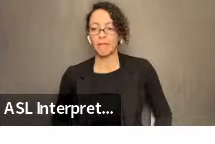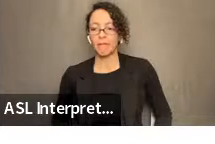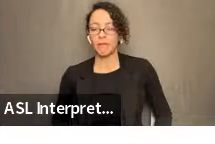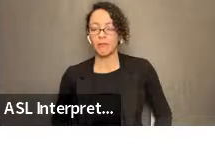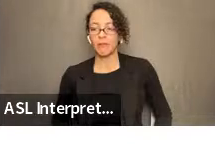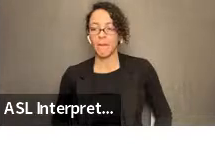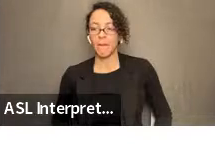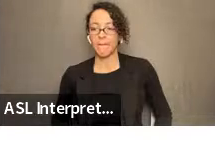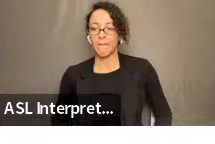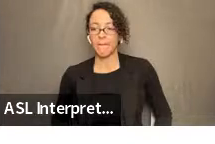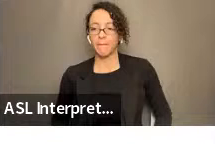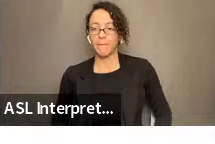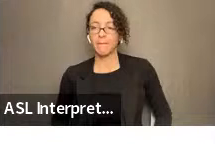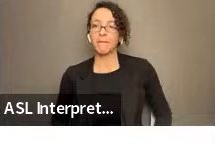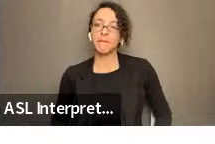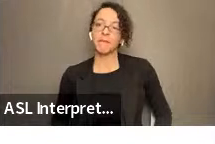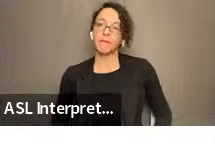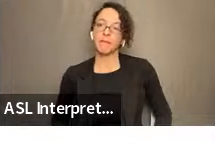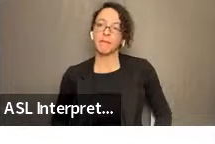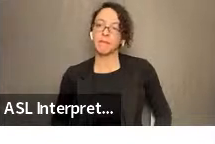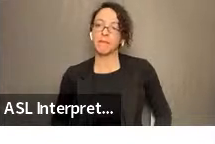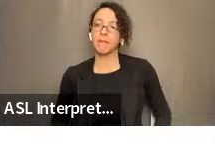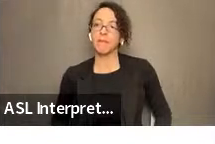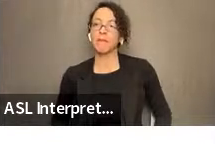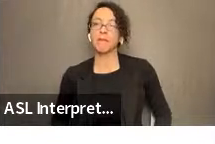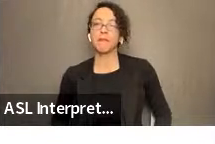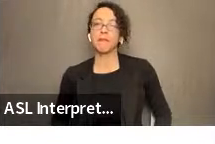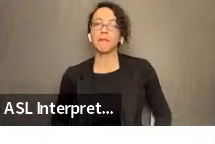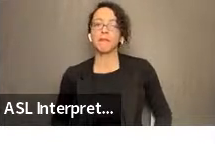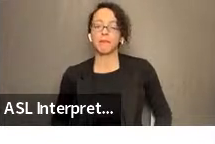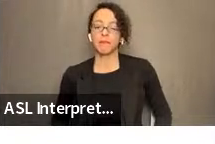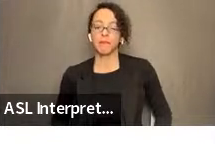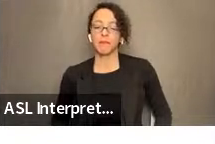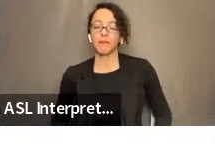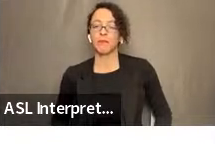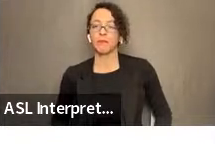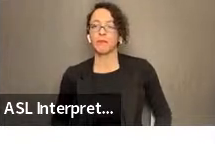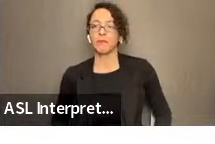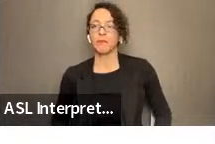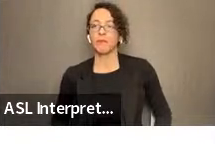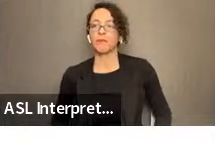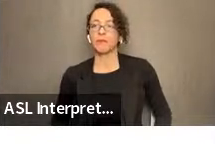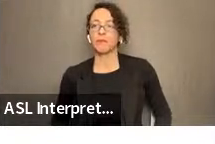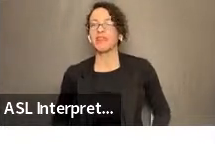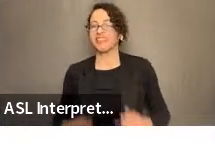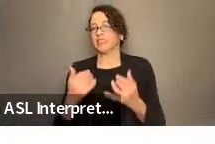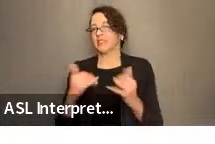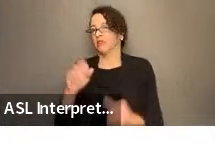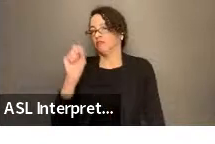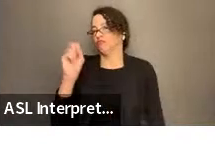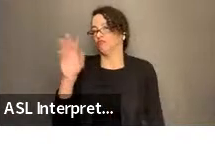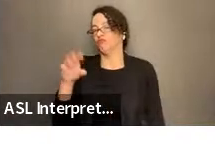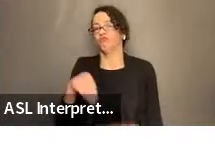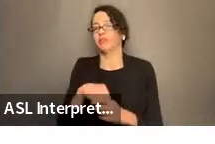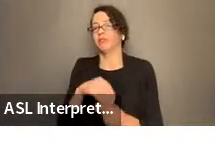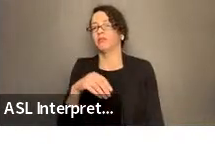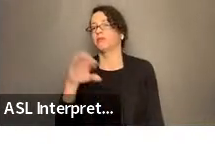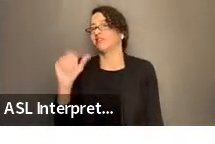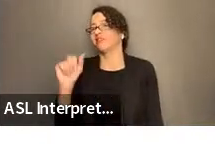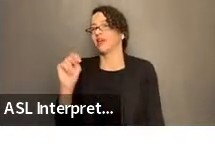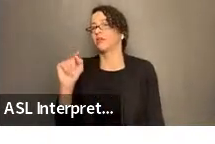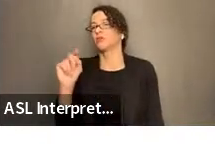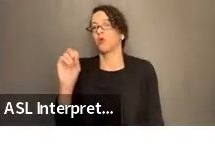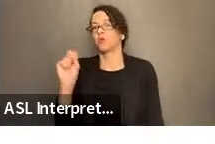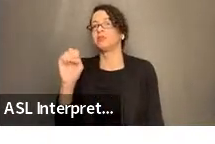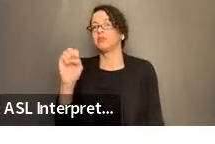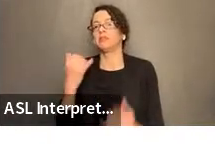你單擊靜音原有音效。如果你係用流動裝置上網嘅，請你單擊角落頭嘅3點，